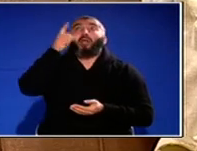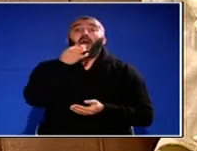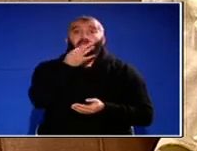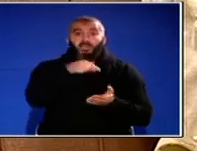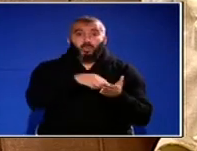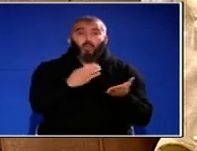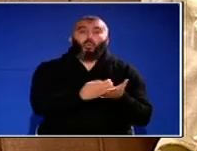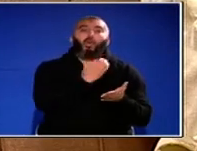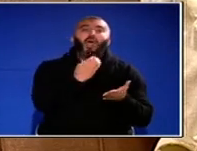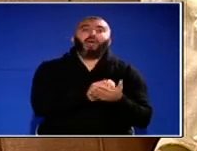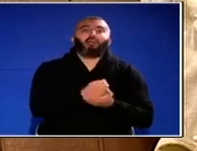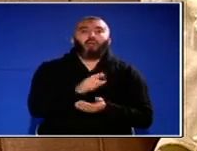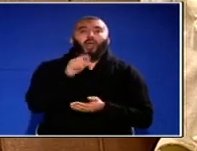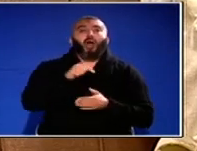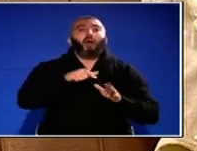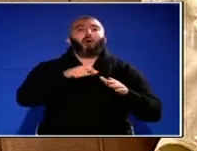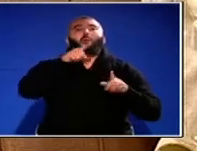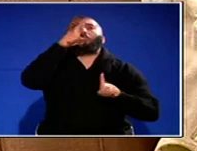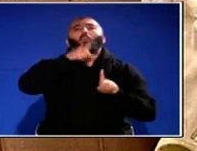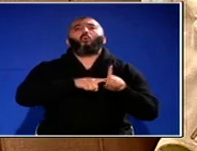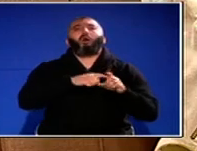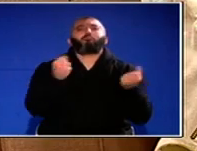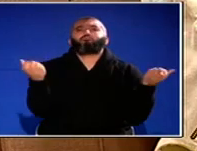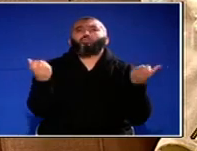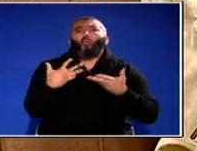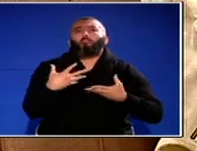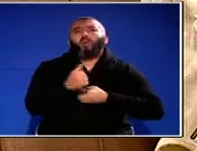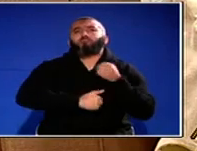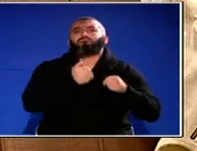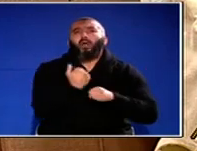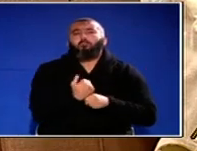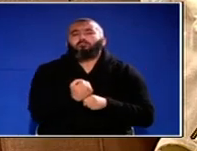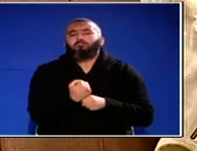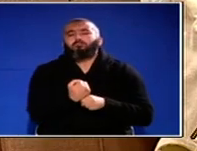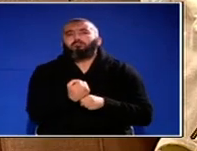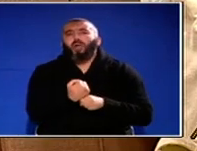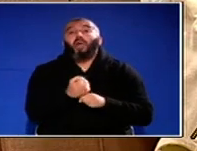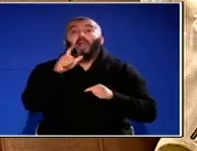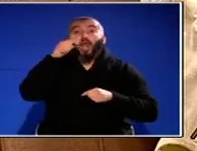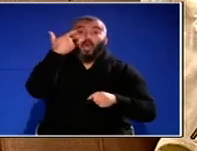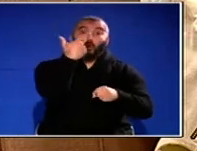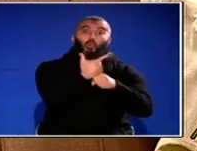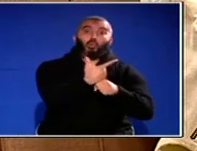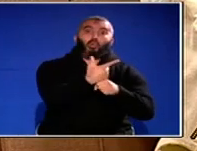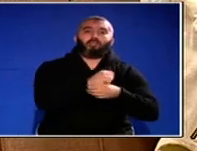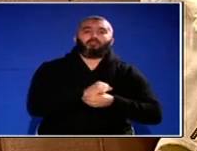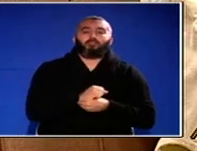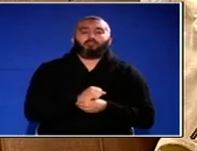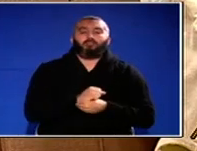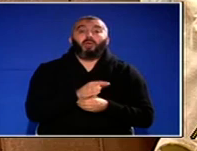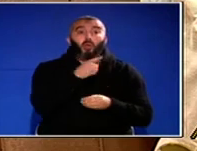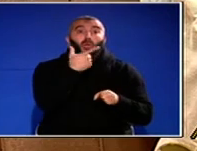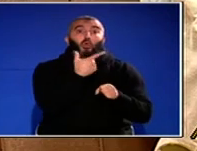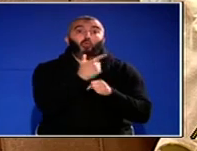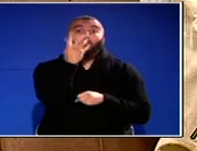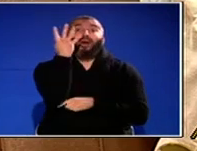الله 12 شهرا في كتاب الله يوم خلق السماوات والأرض، منها أربعة حرم، ذلك الدين القيم، فلا